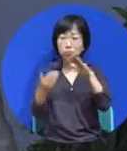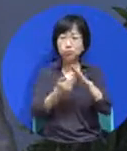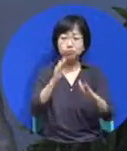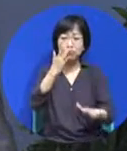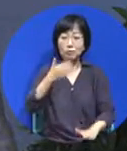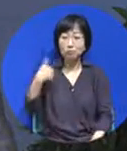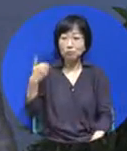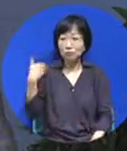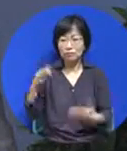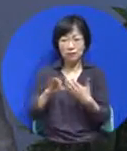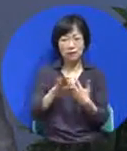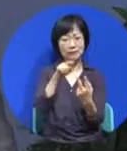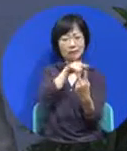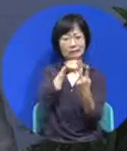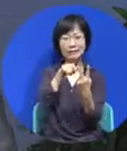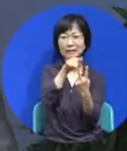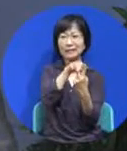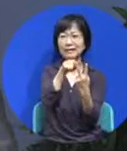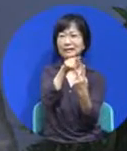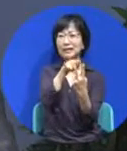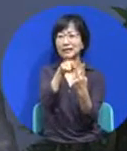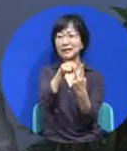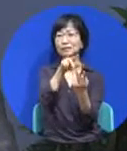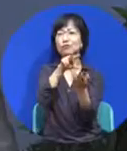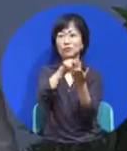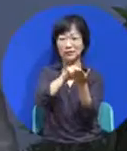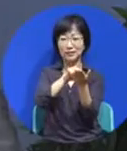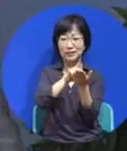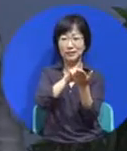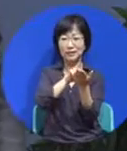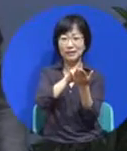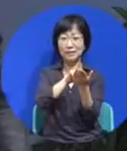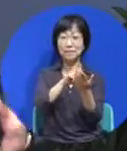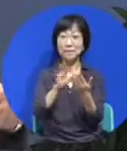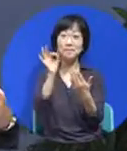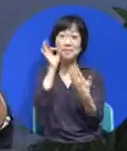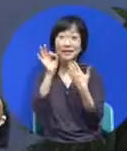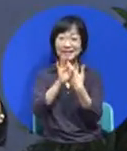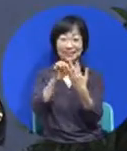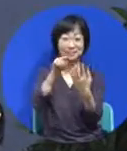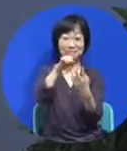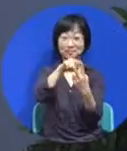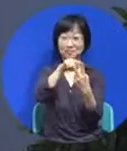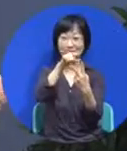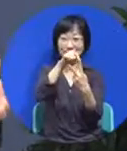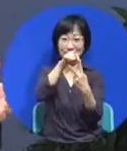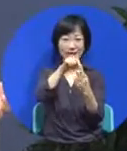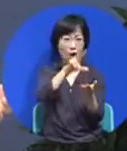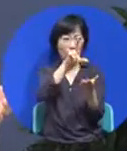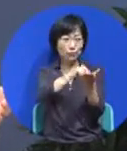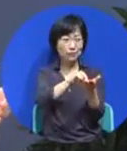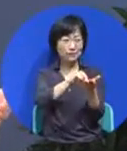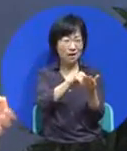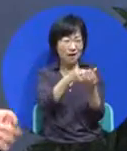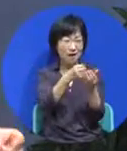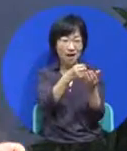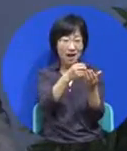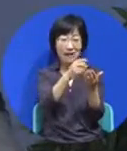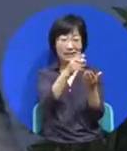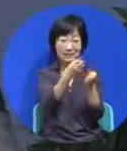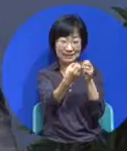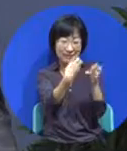then none of them will be a problem for you. But if you don't believe that, then both of them will be problems. 그 응답이 오게 되면 막 그다음 실수를 하게 되는 거죠. When you receive